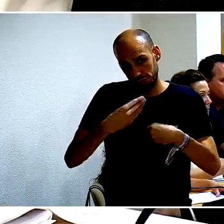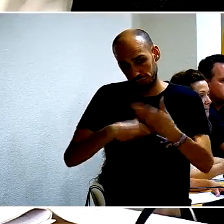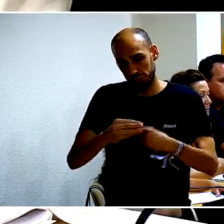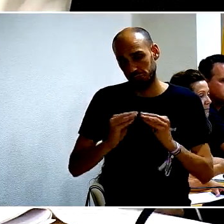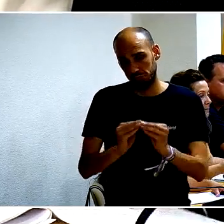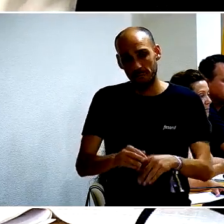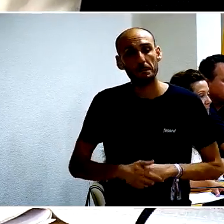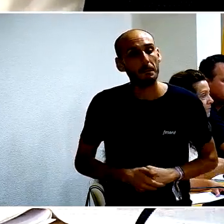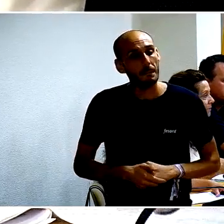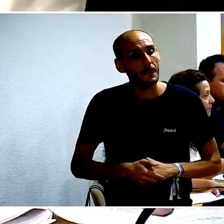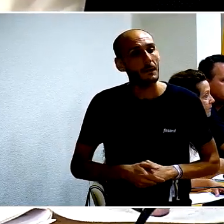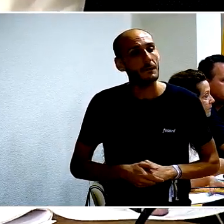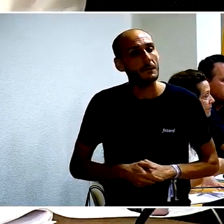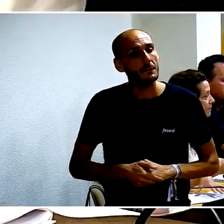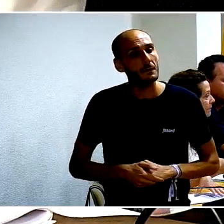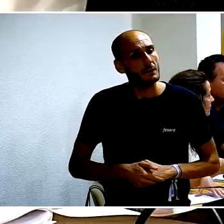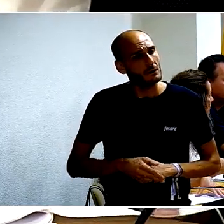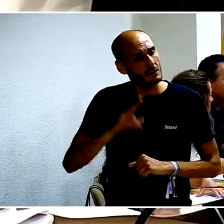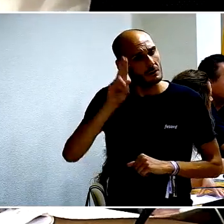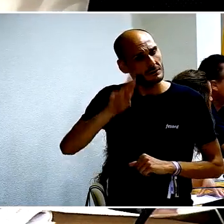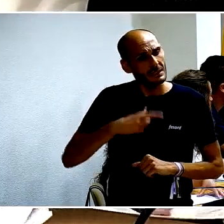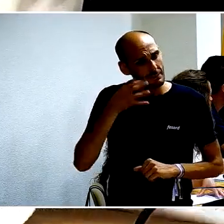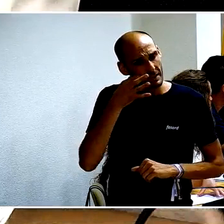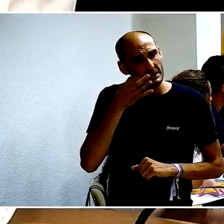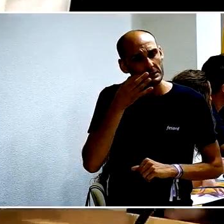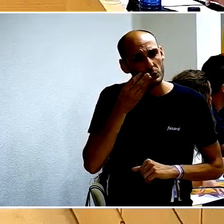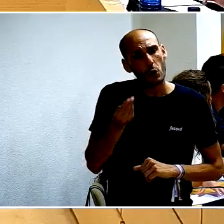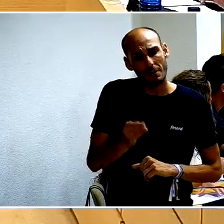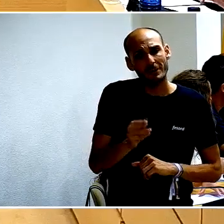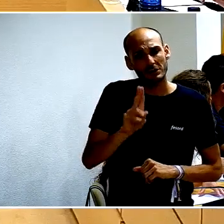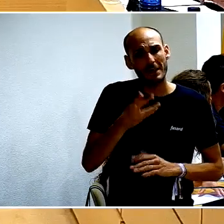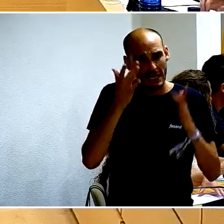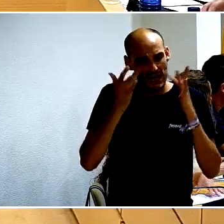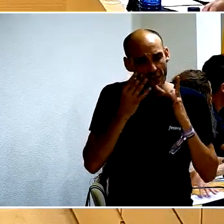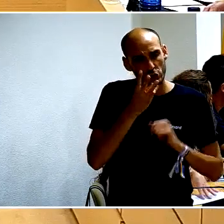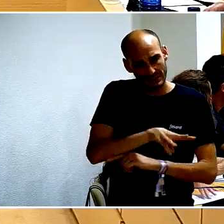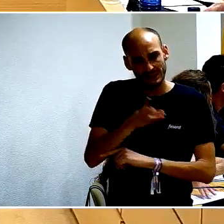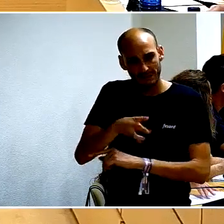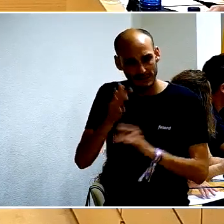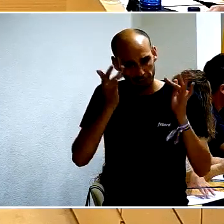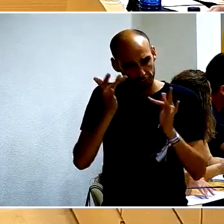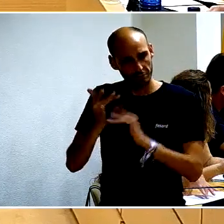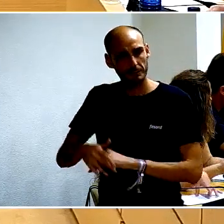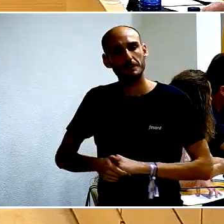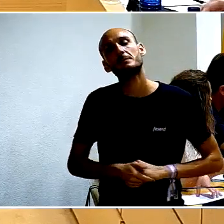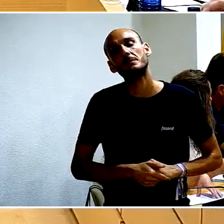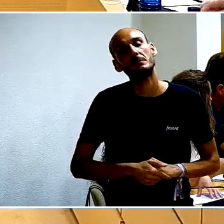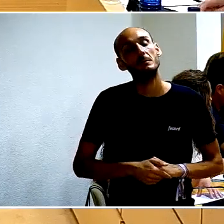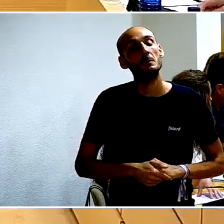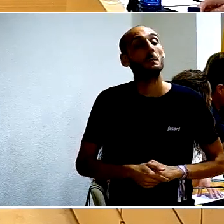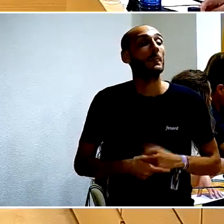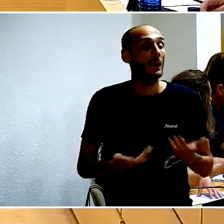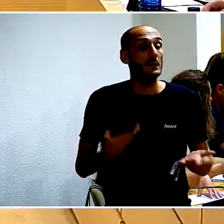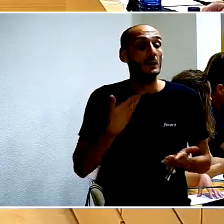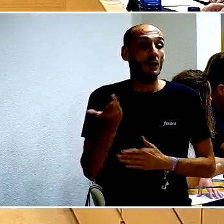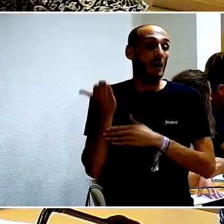También el periodo de liquidación del complemento es trimestral. Moltes gràcies. Beatriz Jiménez. Aquesta proposta ha